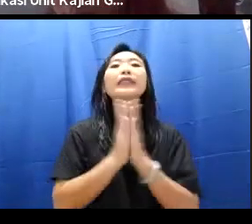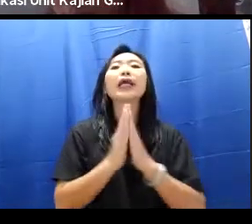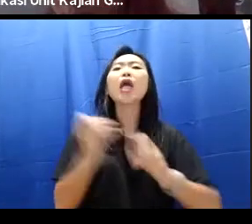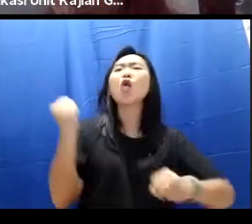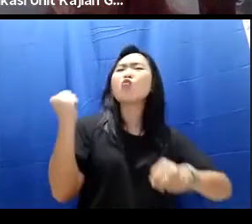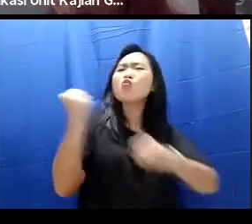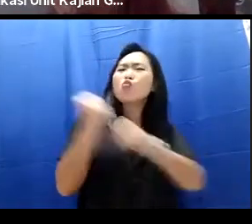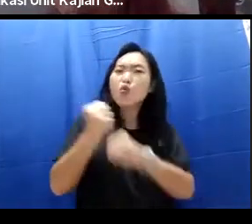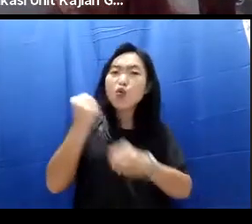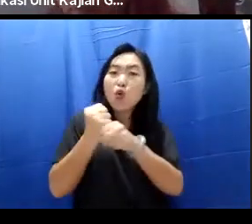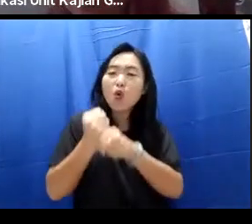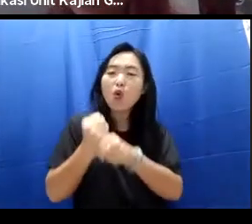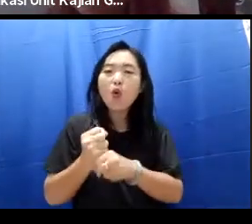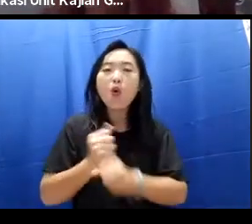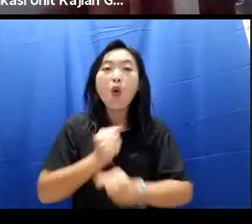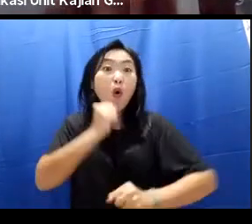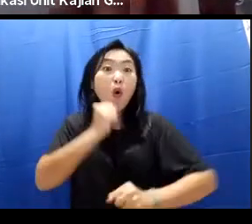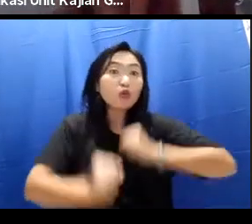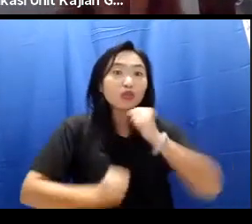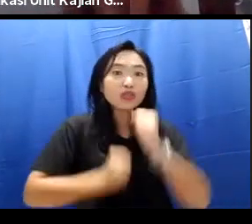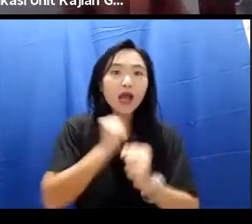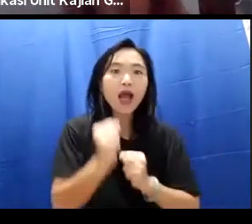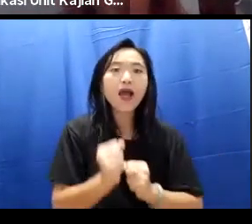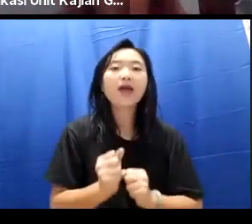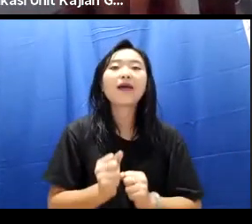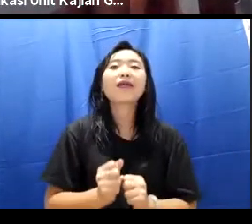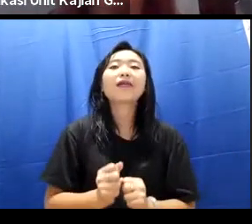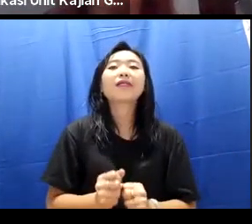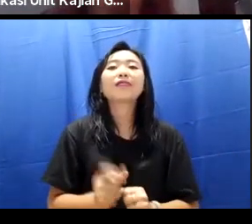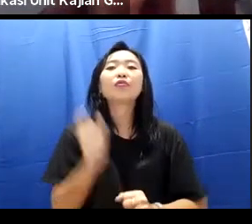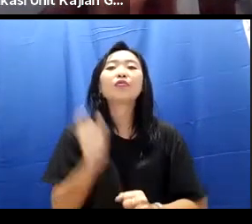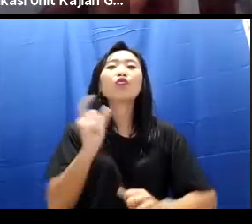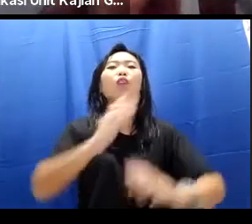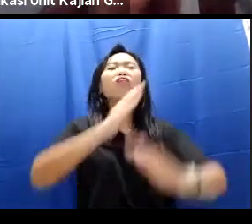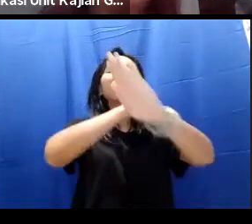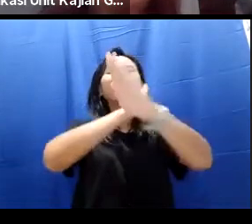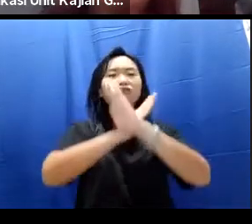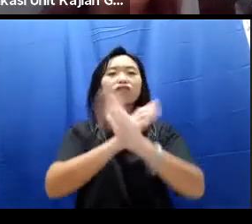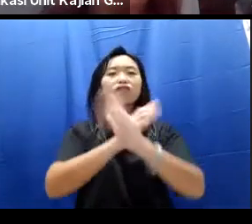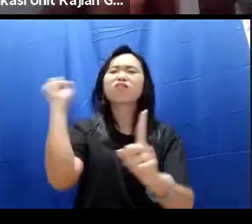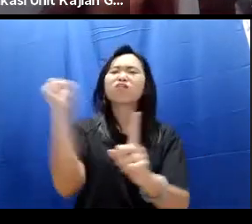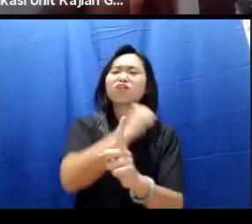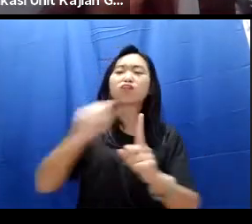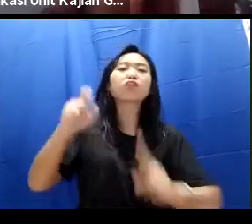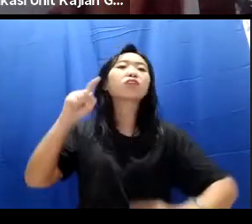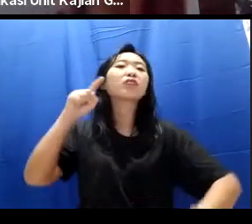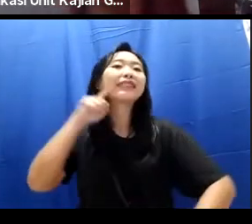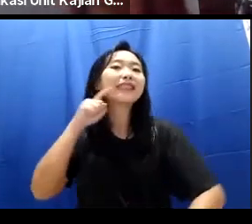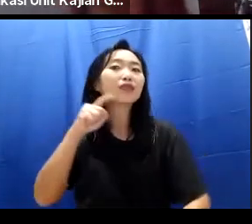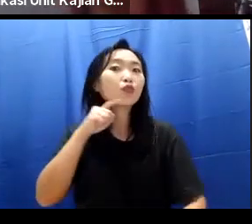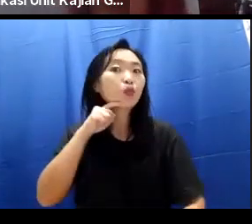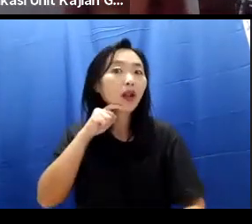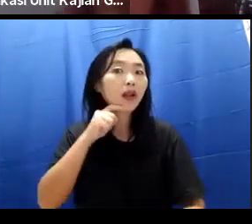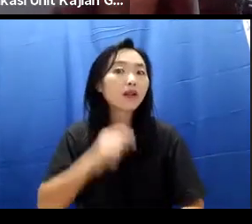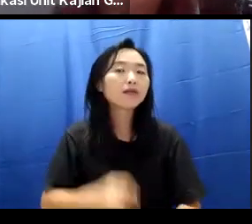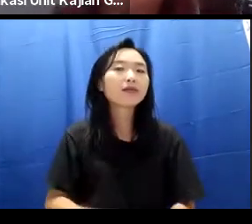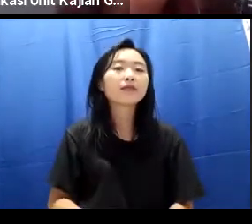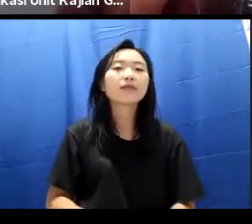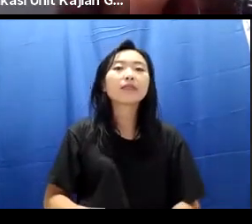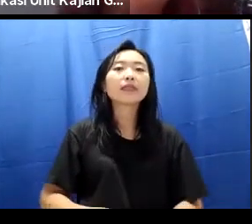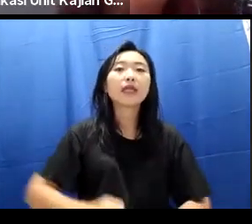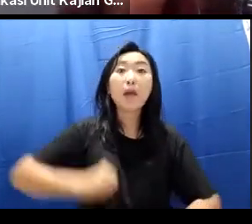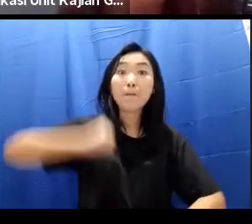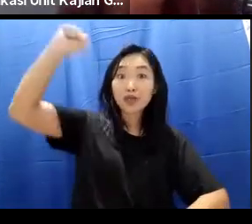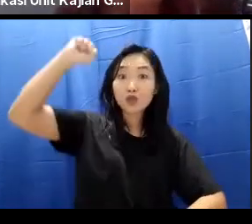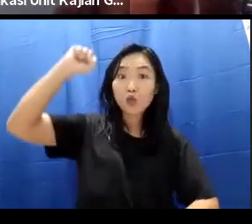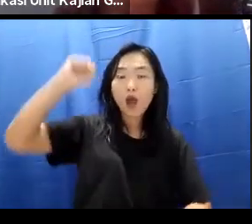seksual misalnya, kemudian keragaman, memperjuangkan keragaman seksual minoritas atau gender minoritas